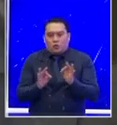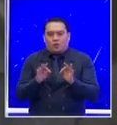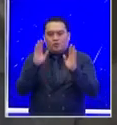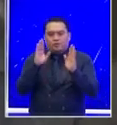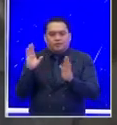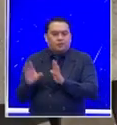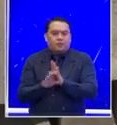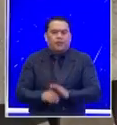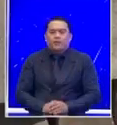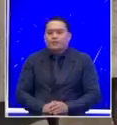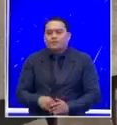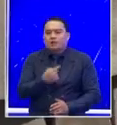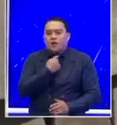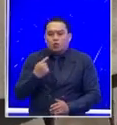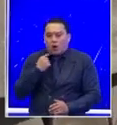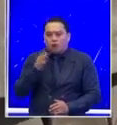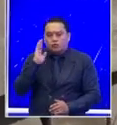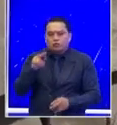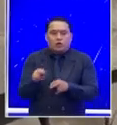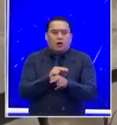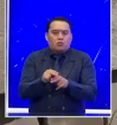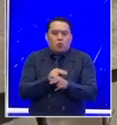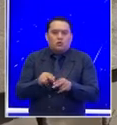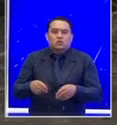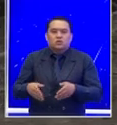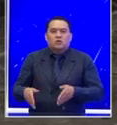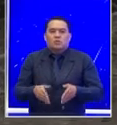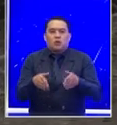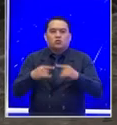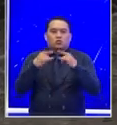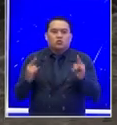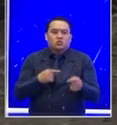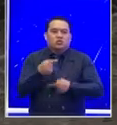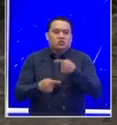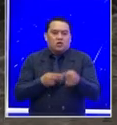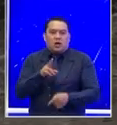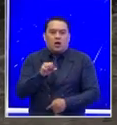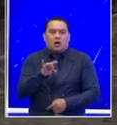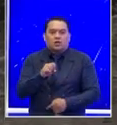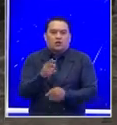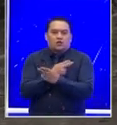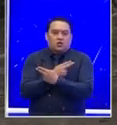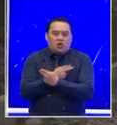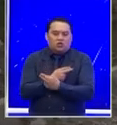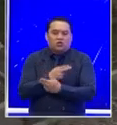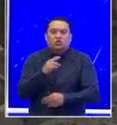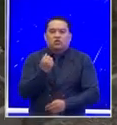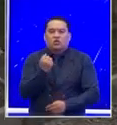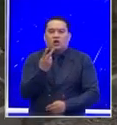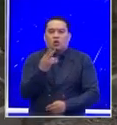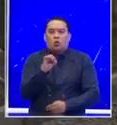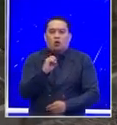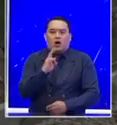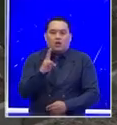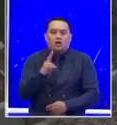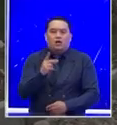асфальтового покрытия на улицах Талдыкургана будут отремонтированы и автомобильные мосты через реку Каратал в районе дачных массивов Шайкурган и Красный